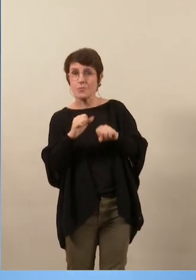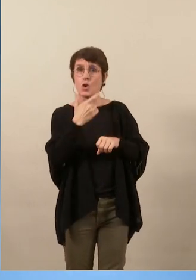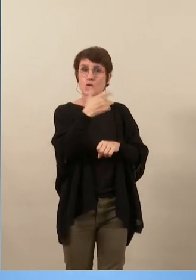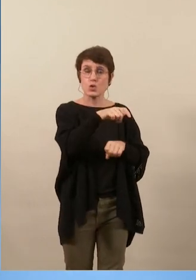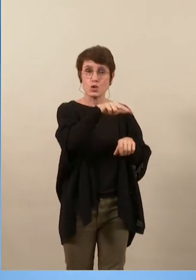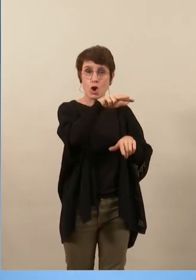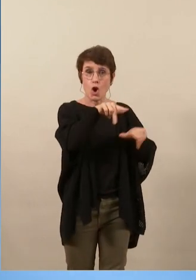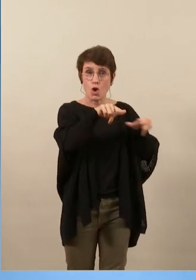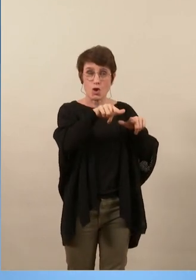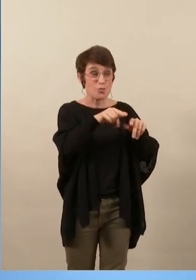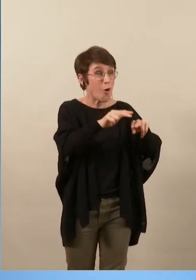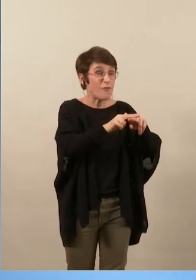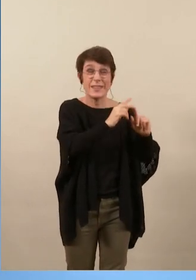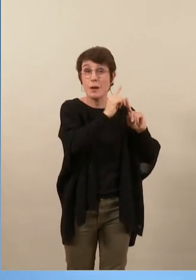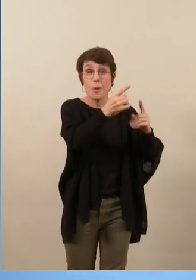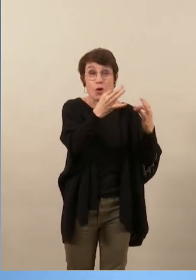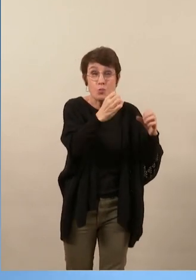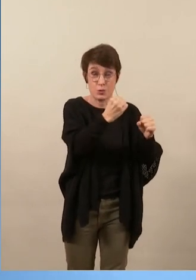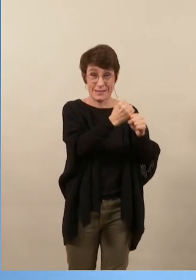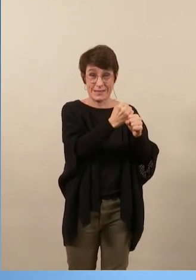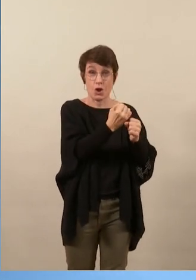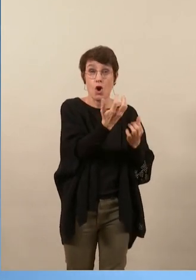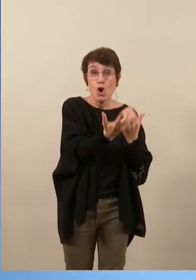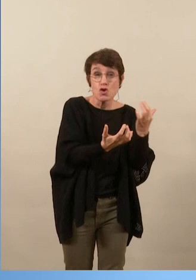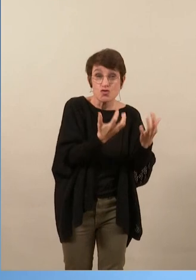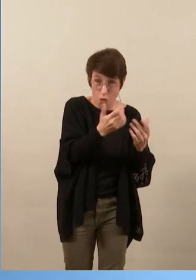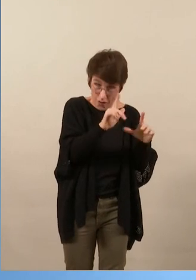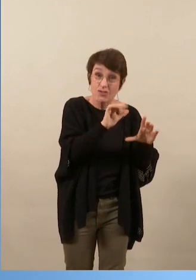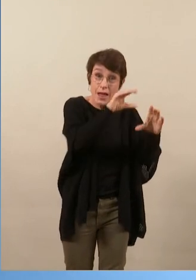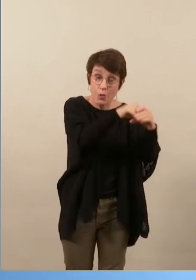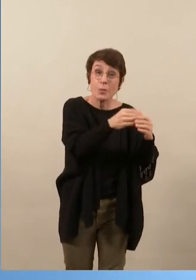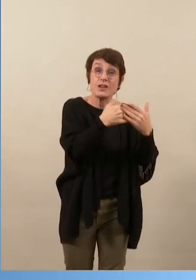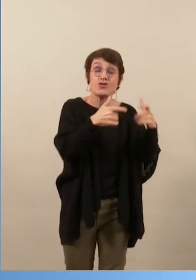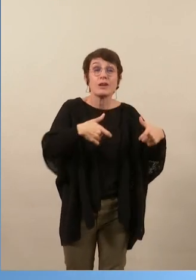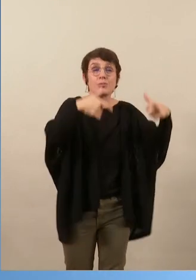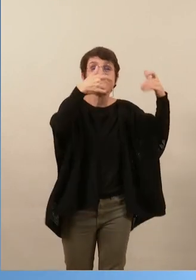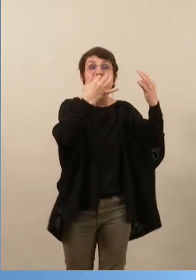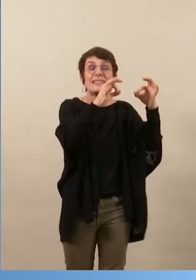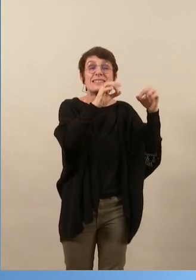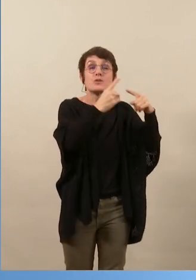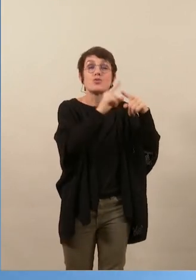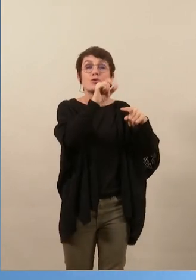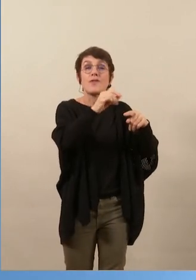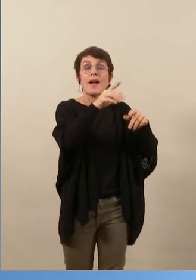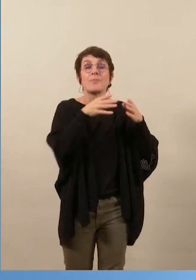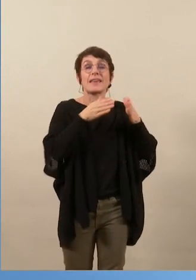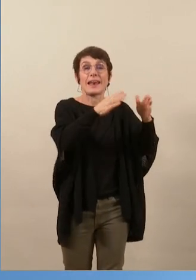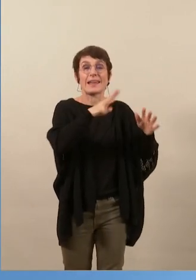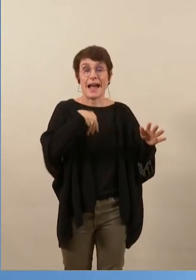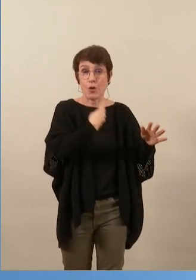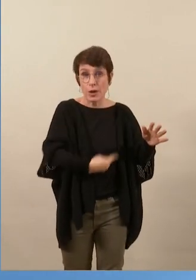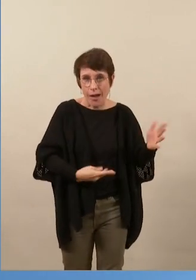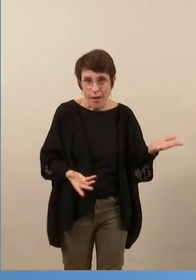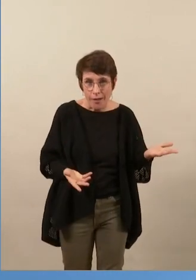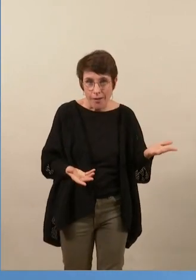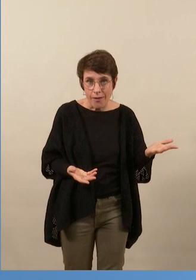vides pendant plus de 10 ans chauffés au 10 et au 20 galerie larlequin je rappelle et ça a été évoqué tout à